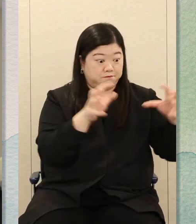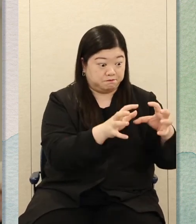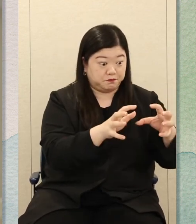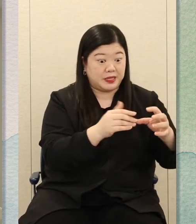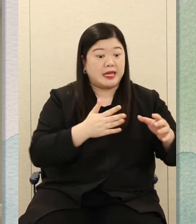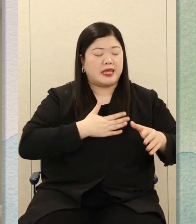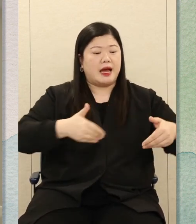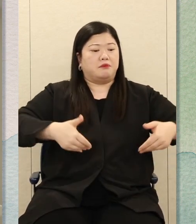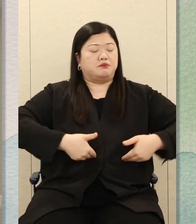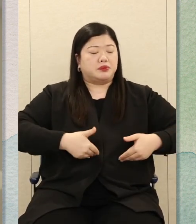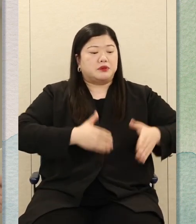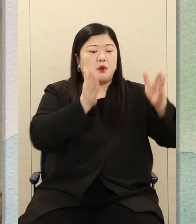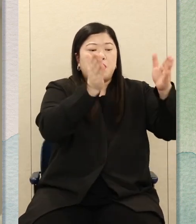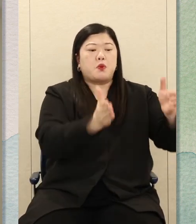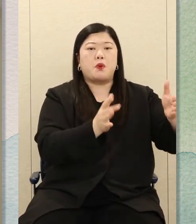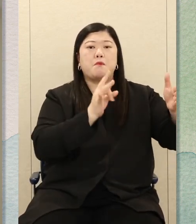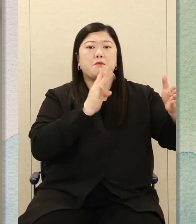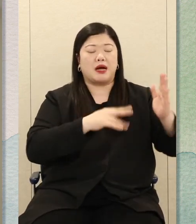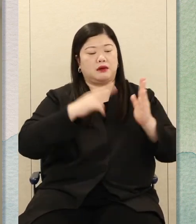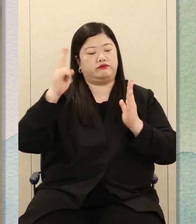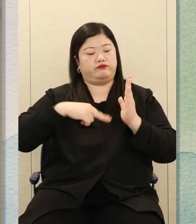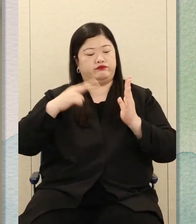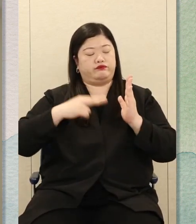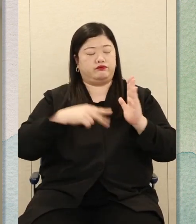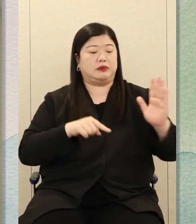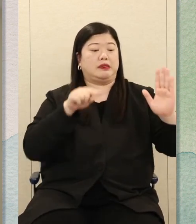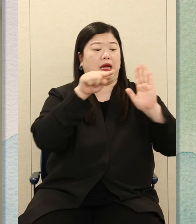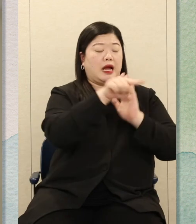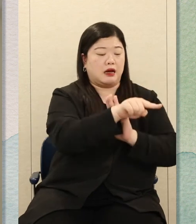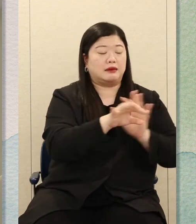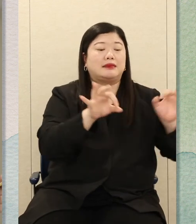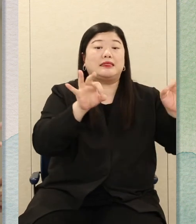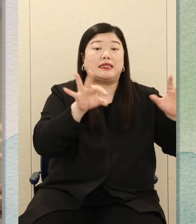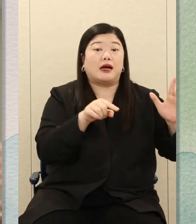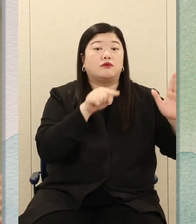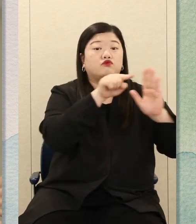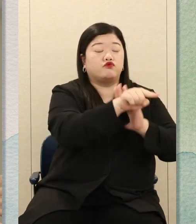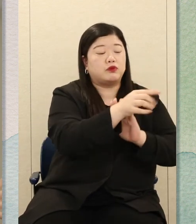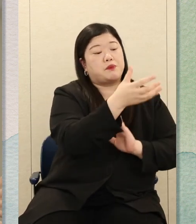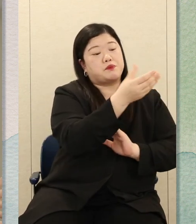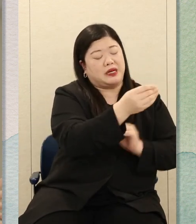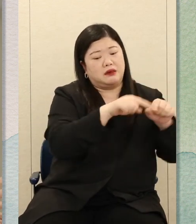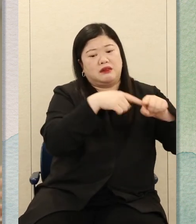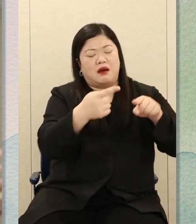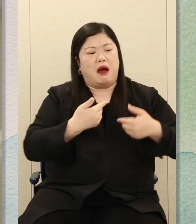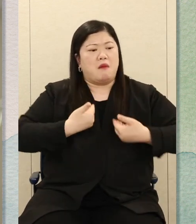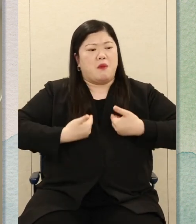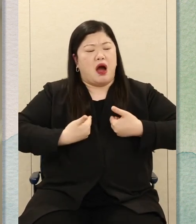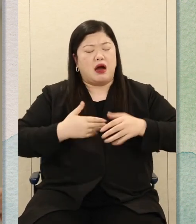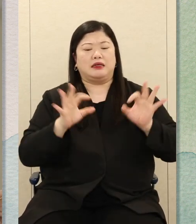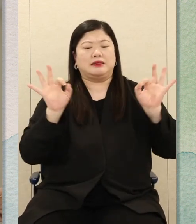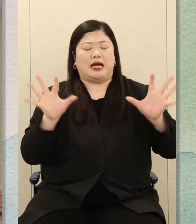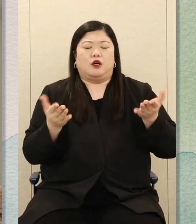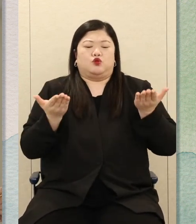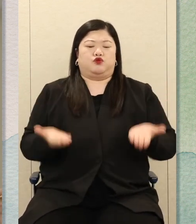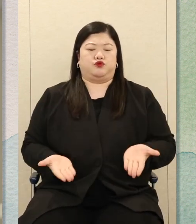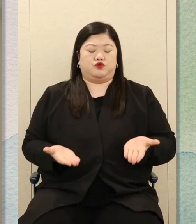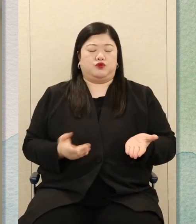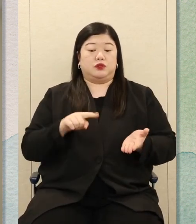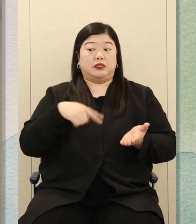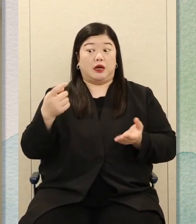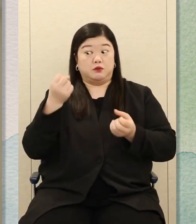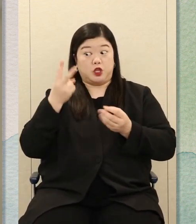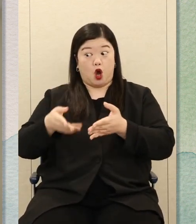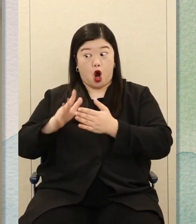필요한 기간만큼 필요한 독서를 하기 위해서 만나고 그 다음에 다시 다른 새로운 독서 모임에 가서 운영을 하고